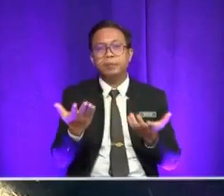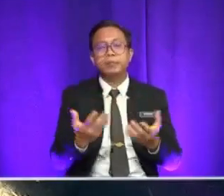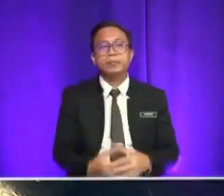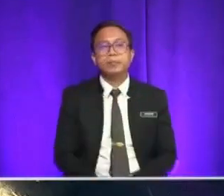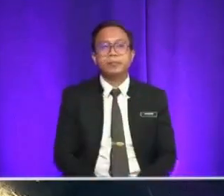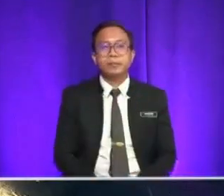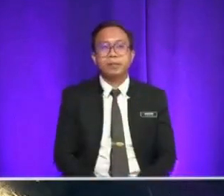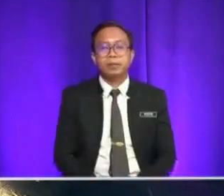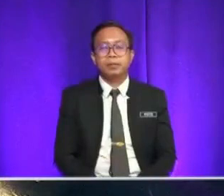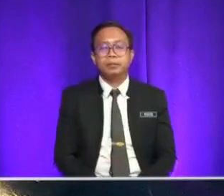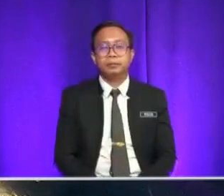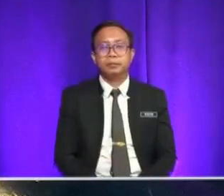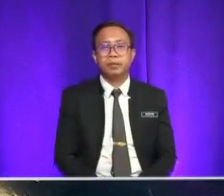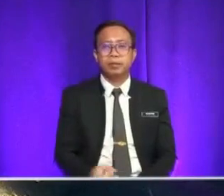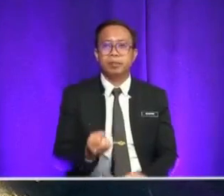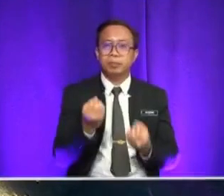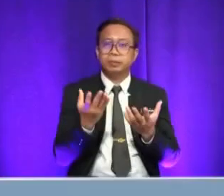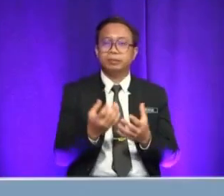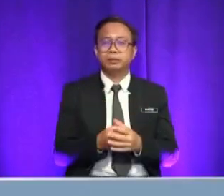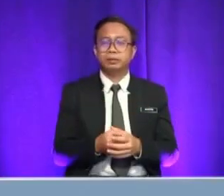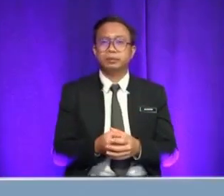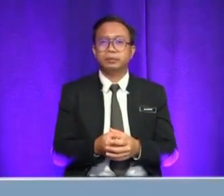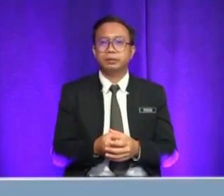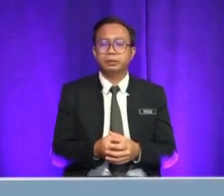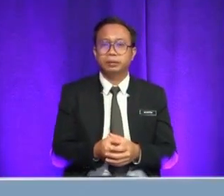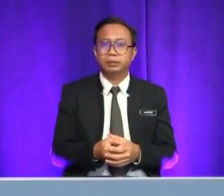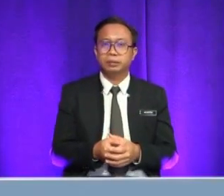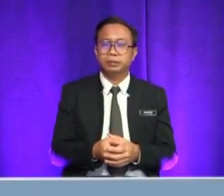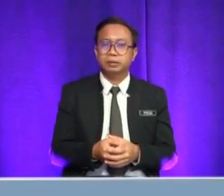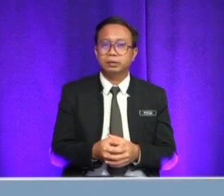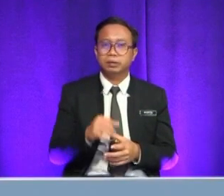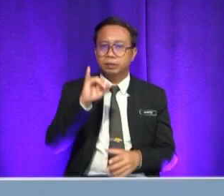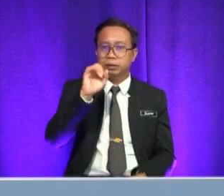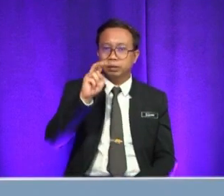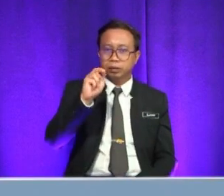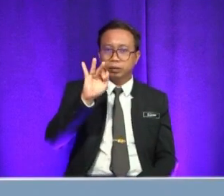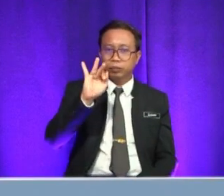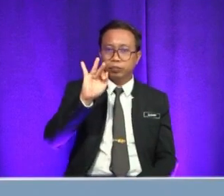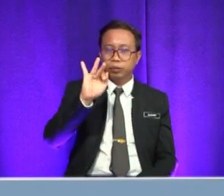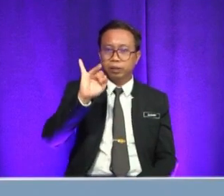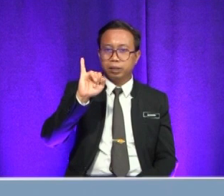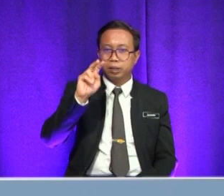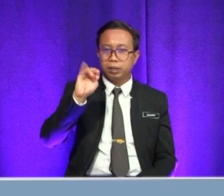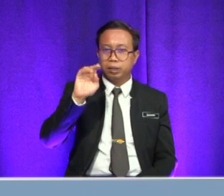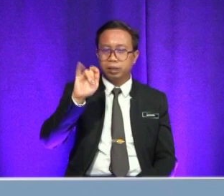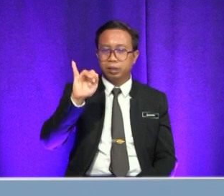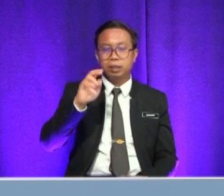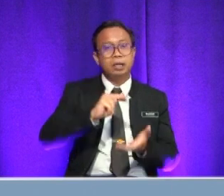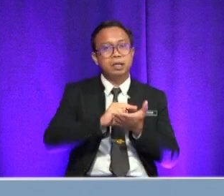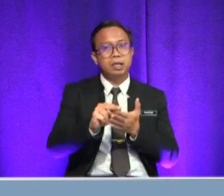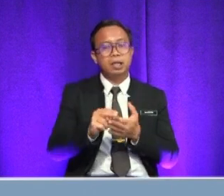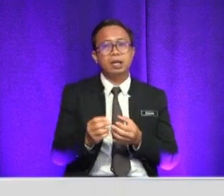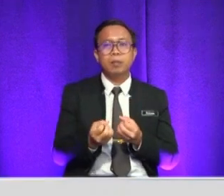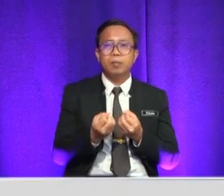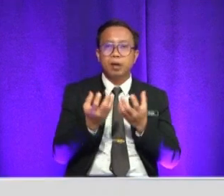Askor. Berapa, Askor? Infinity ko. Okey, infinity. Maksudnya nilai rintangan yang